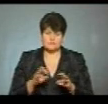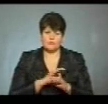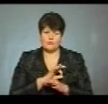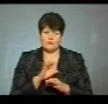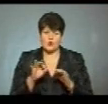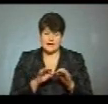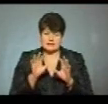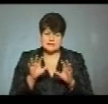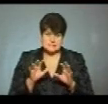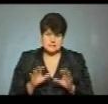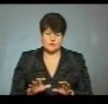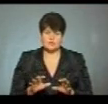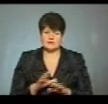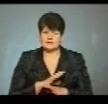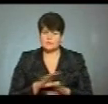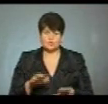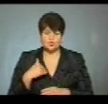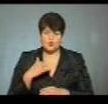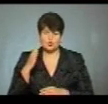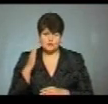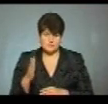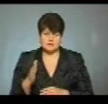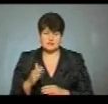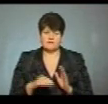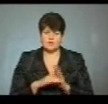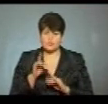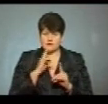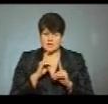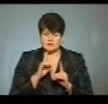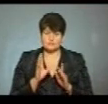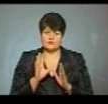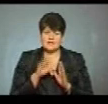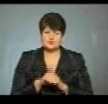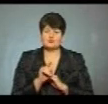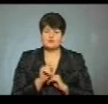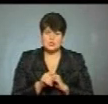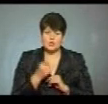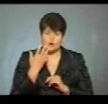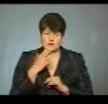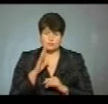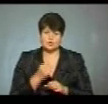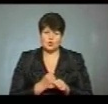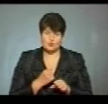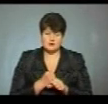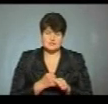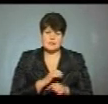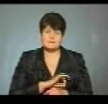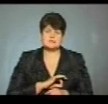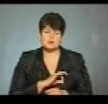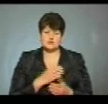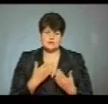у Верховній Раді не буде голосуватися. Верховна Рада внесе тільки тоді, коли буде доопрацьований він з